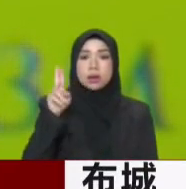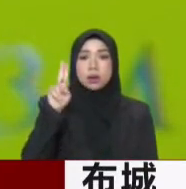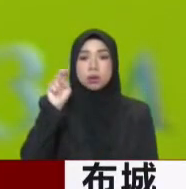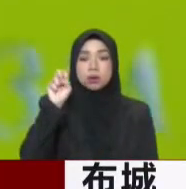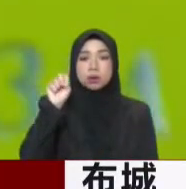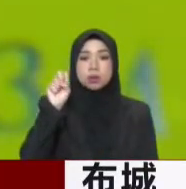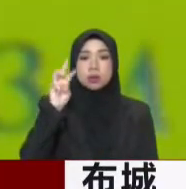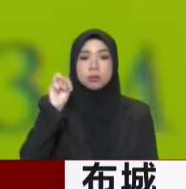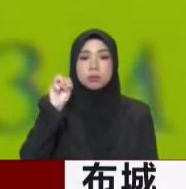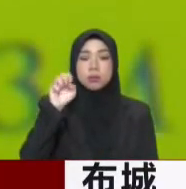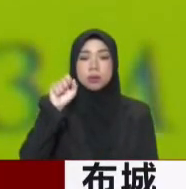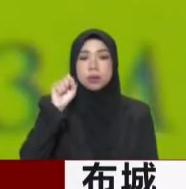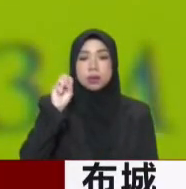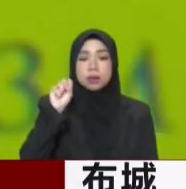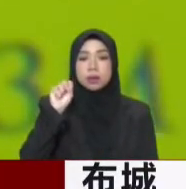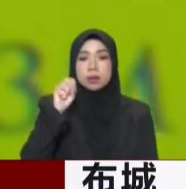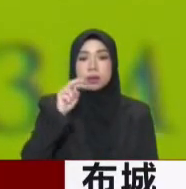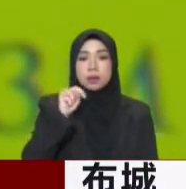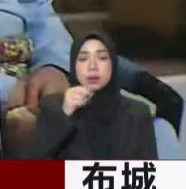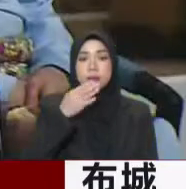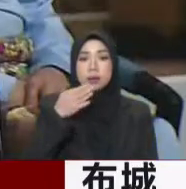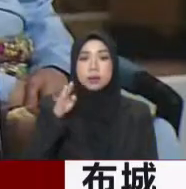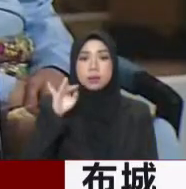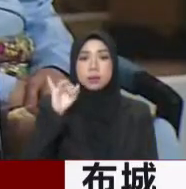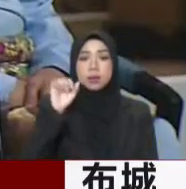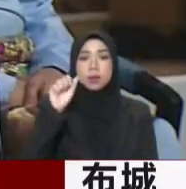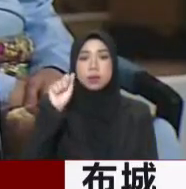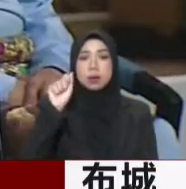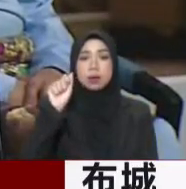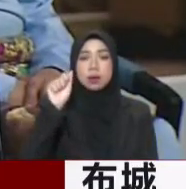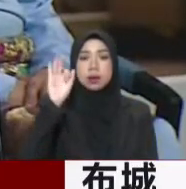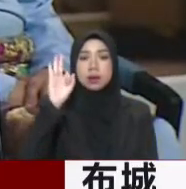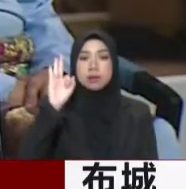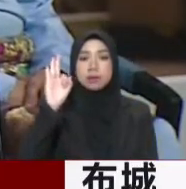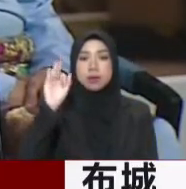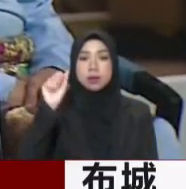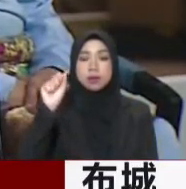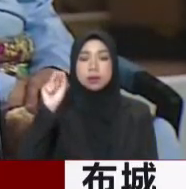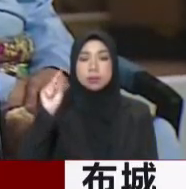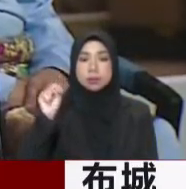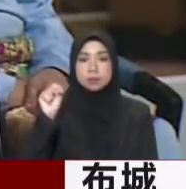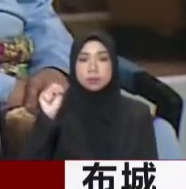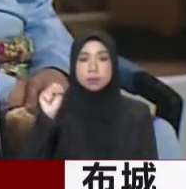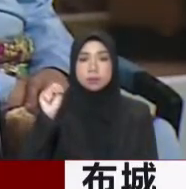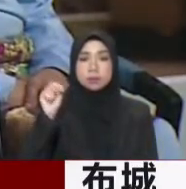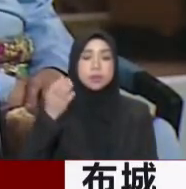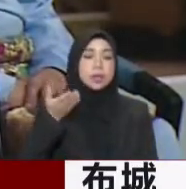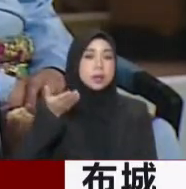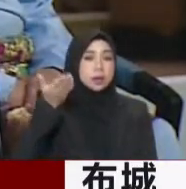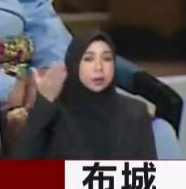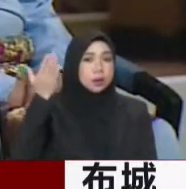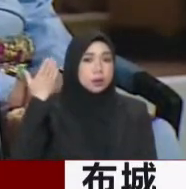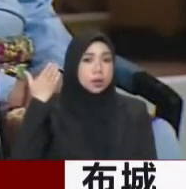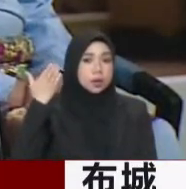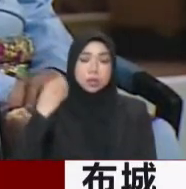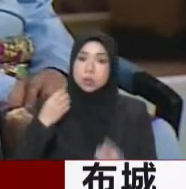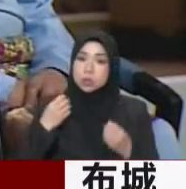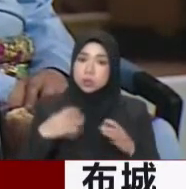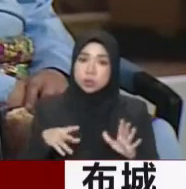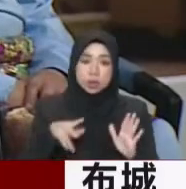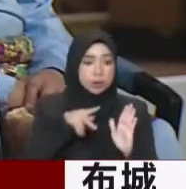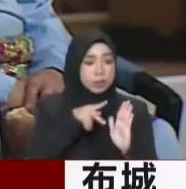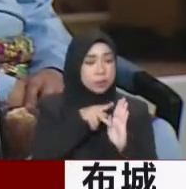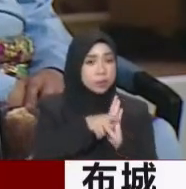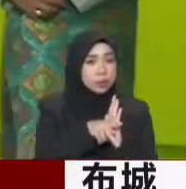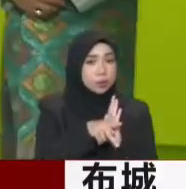Demikian hebat hakikat fitnah dan tipu daya yang bukan sahaja telah menumpahkan darah seorang pemimpin Islam